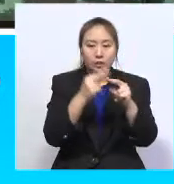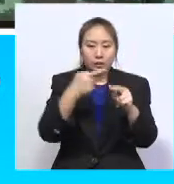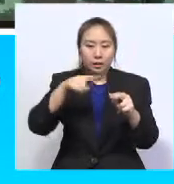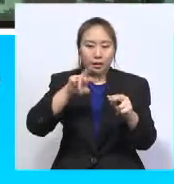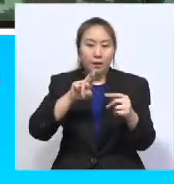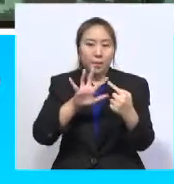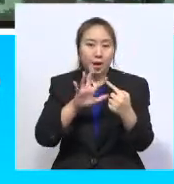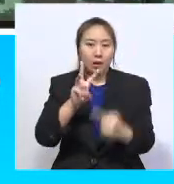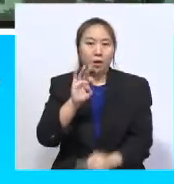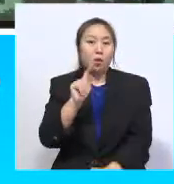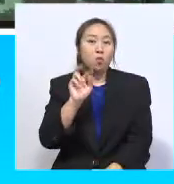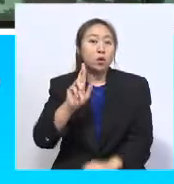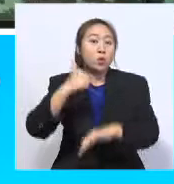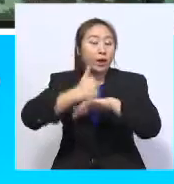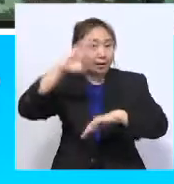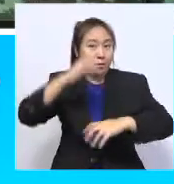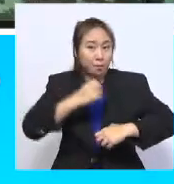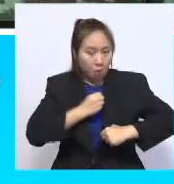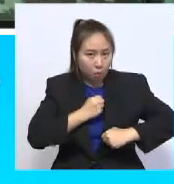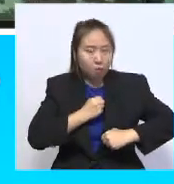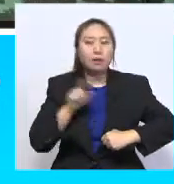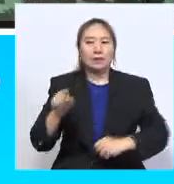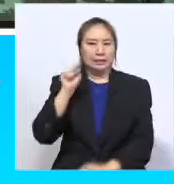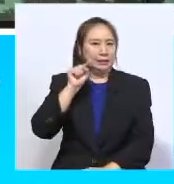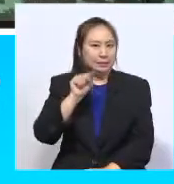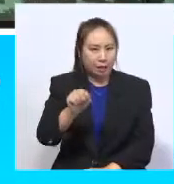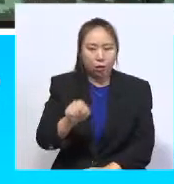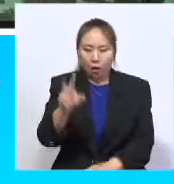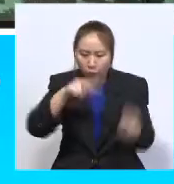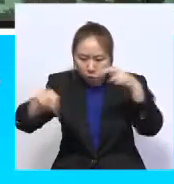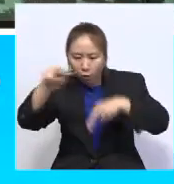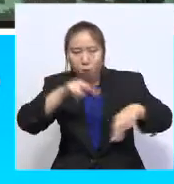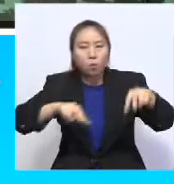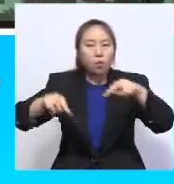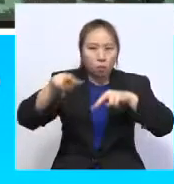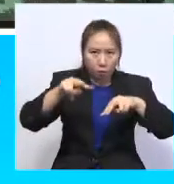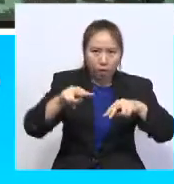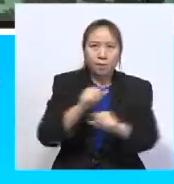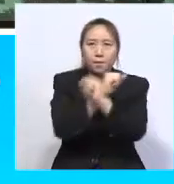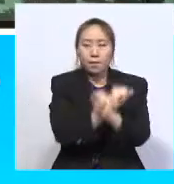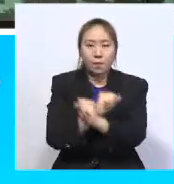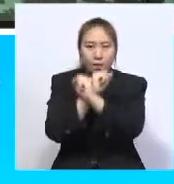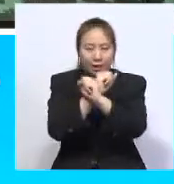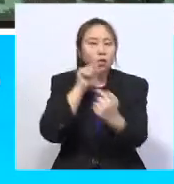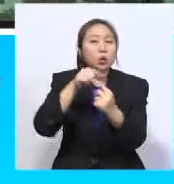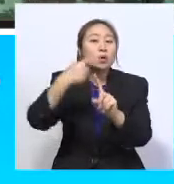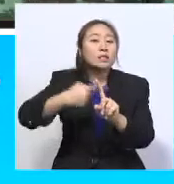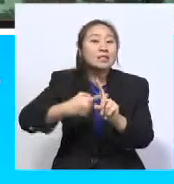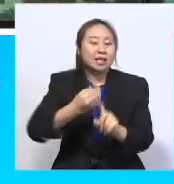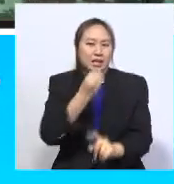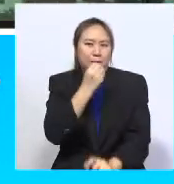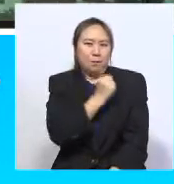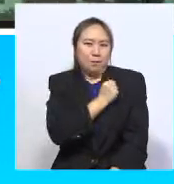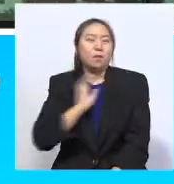และผู้จัดการทหารบกได้กำชับท่านแม่ทัพตั้งแต่เมื่อคืนนะครับในเรื่องของการควบคุมพื้นที่ให้มีความปลอดภัยสูงสุดในช่วงเดือนรอมฎอนนะครับ